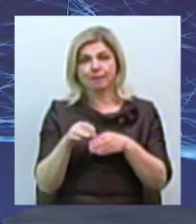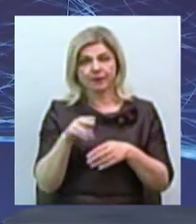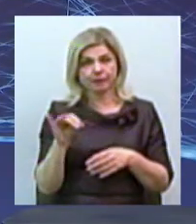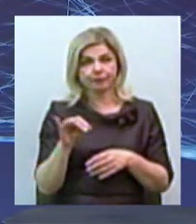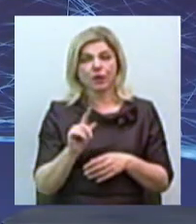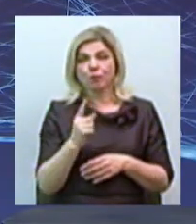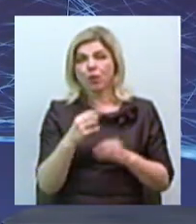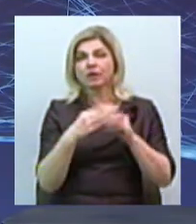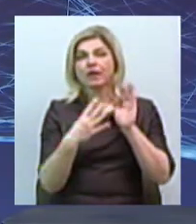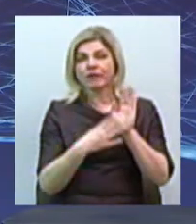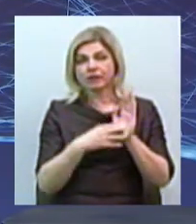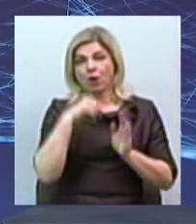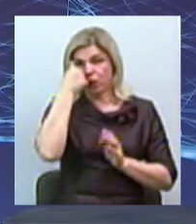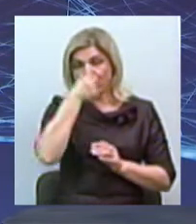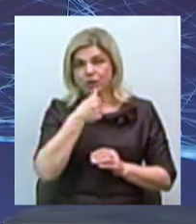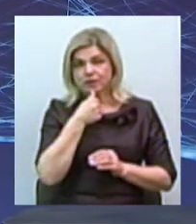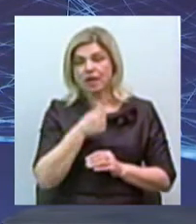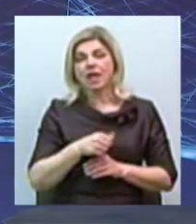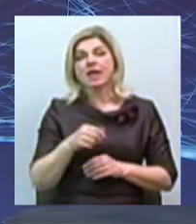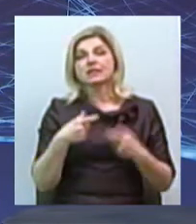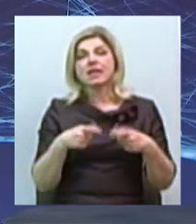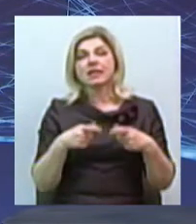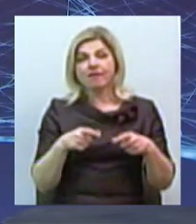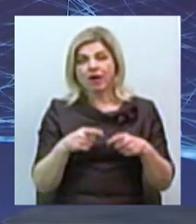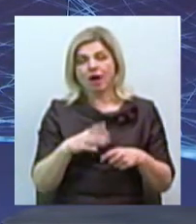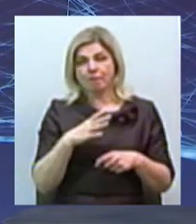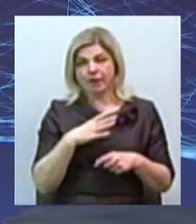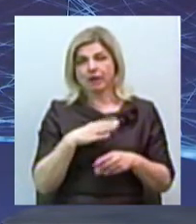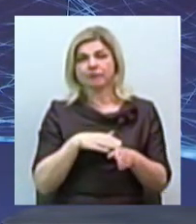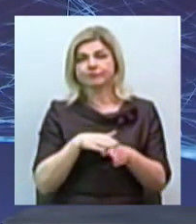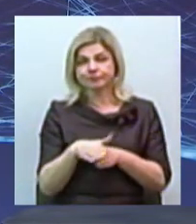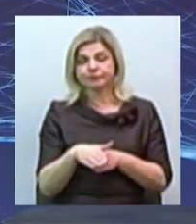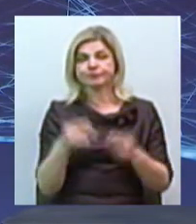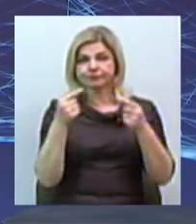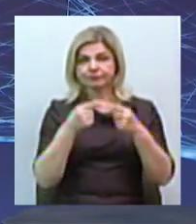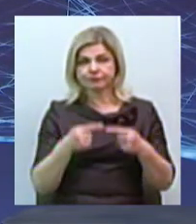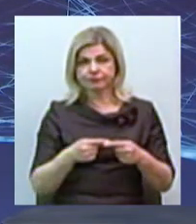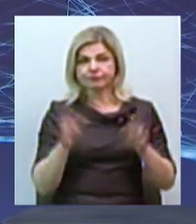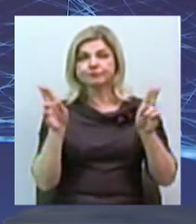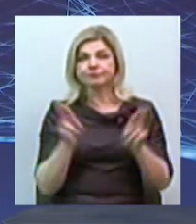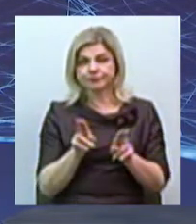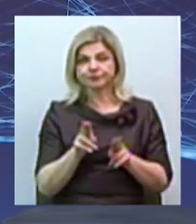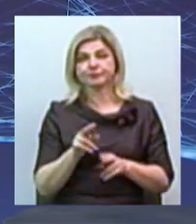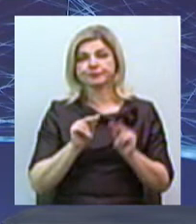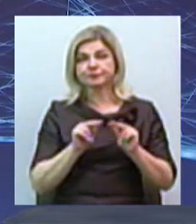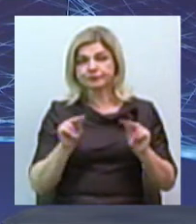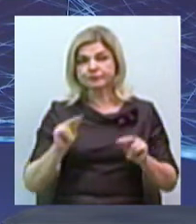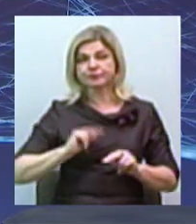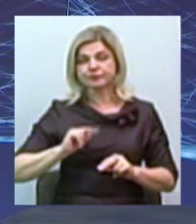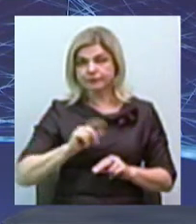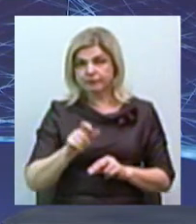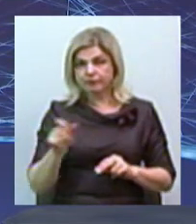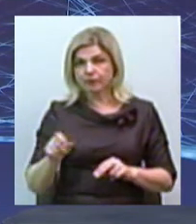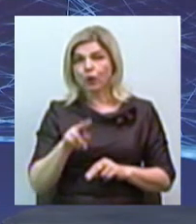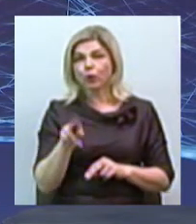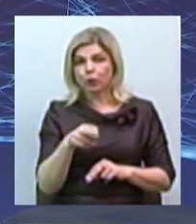році вся сертифікація, вона відбувалась відповідно до положення про сертифікацію педагогічних працівників. В грудні місяці